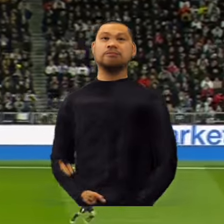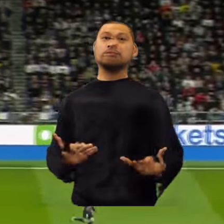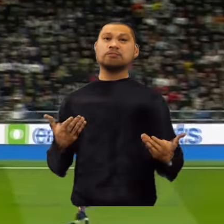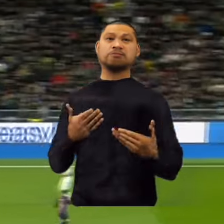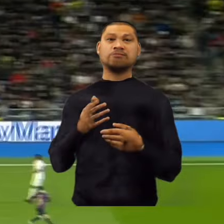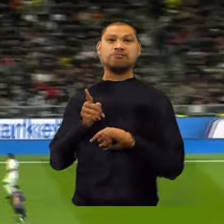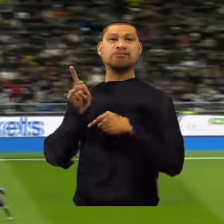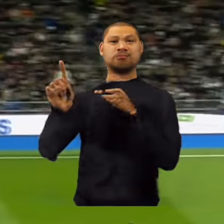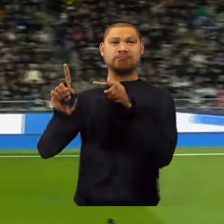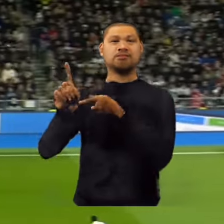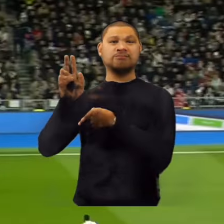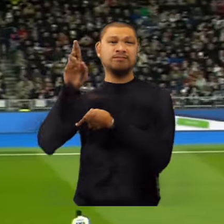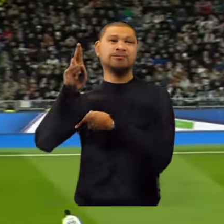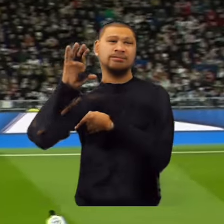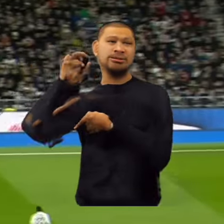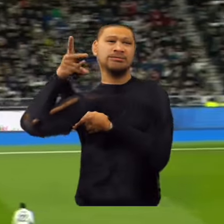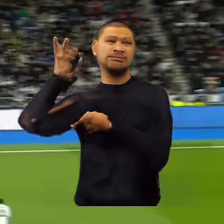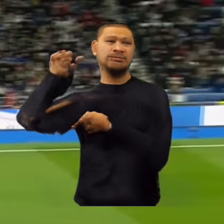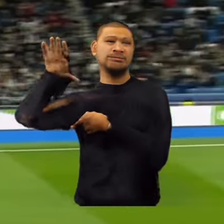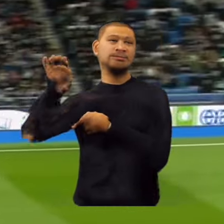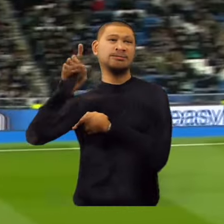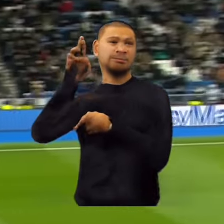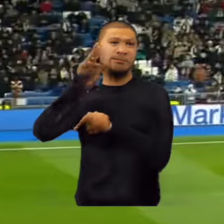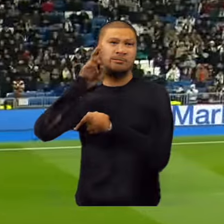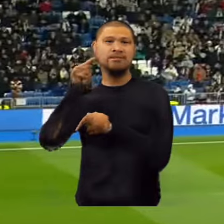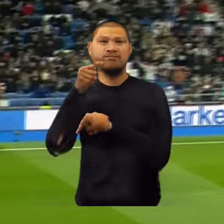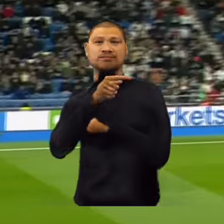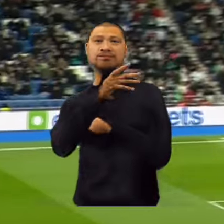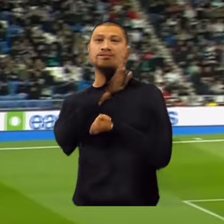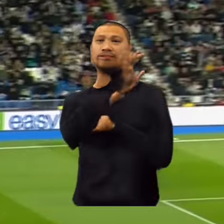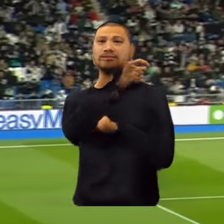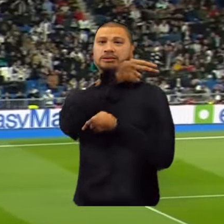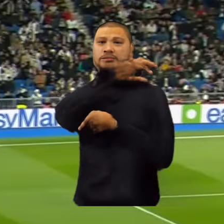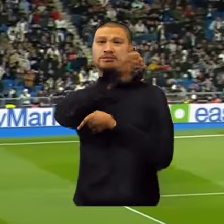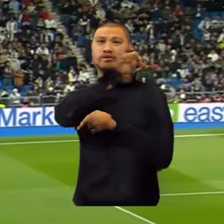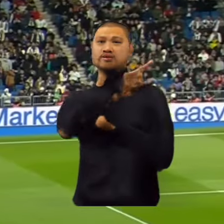Et du coup, vous avez raison, Candice. Bernabéu se réveille.